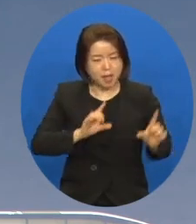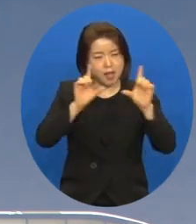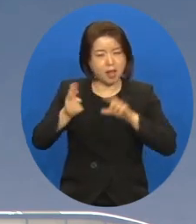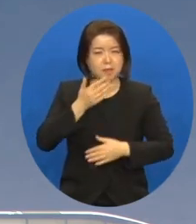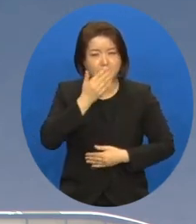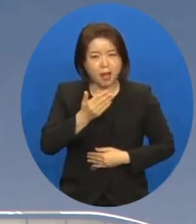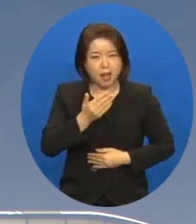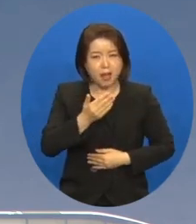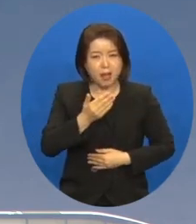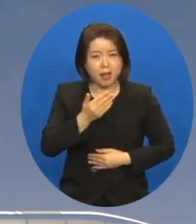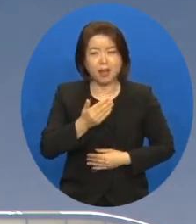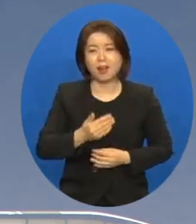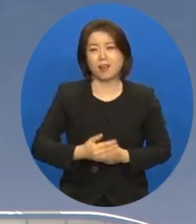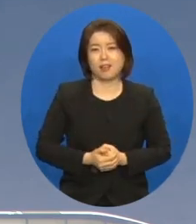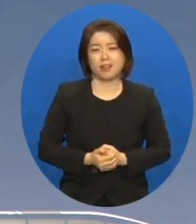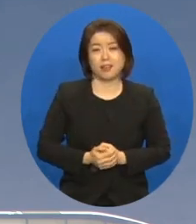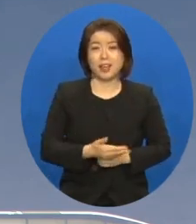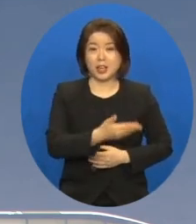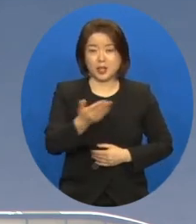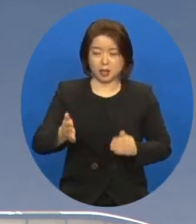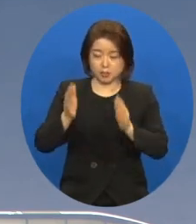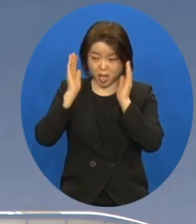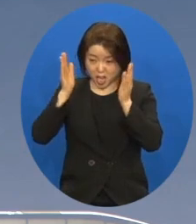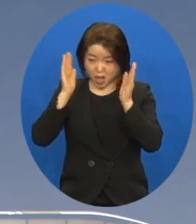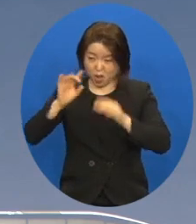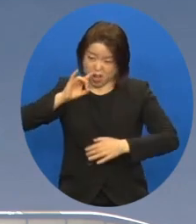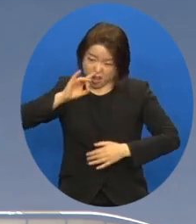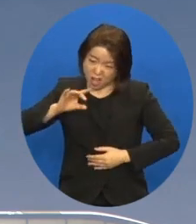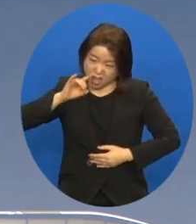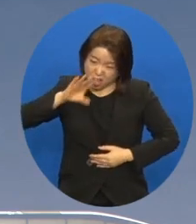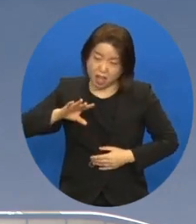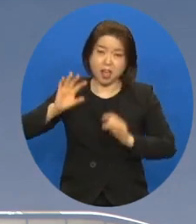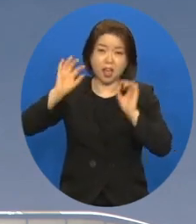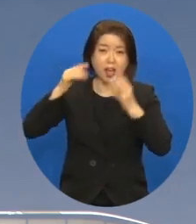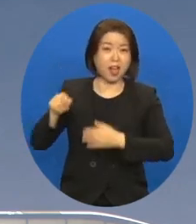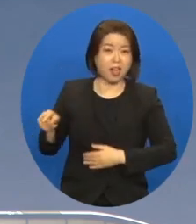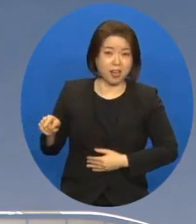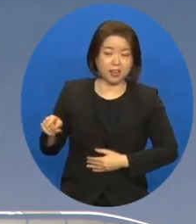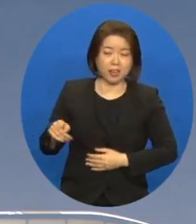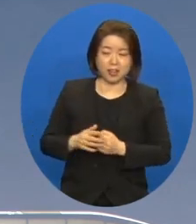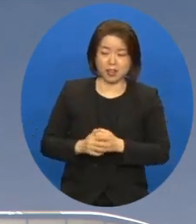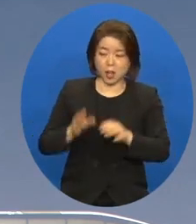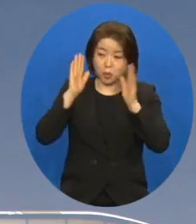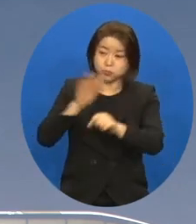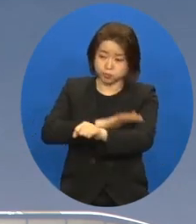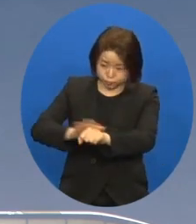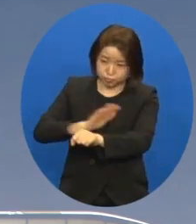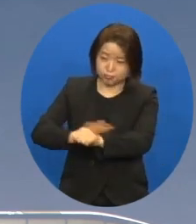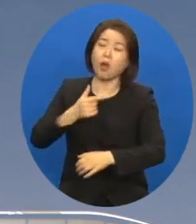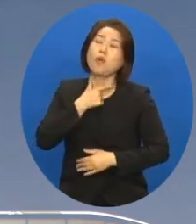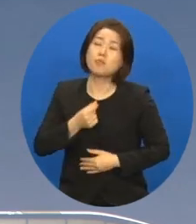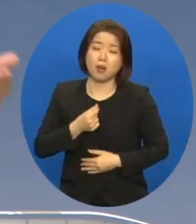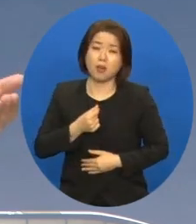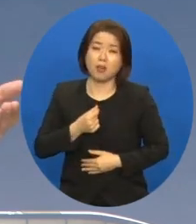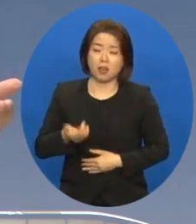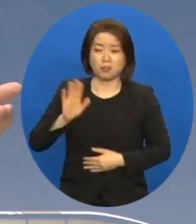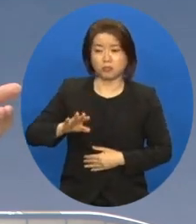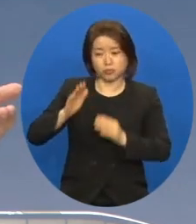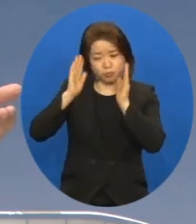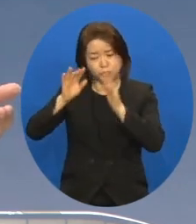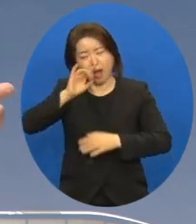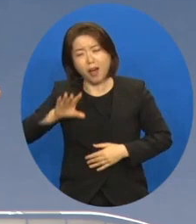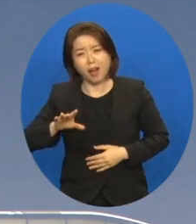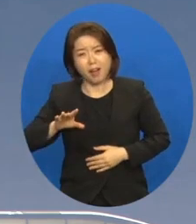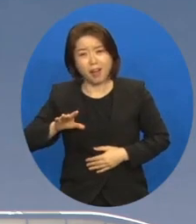있을까? 여러분, 공부가 안 되는 아이에게 공부를 잘하고 싶어요. 그런데 공부가 안 되는